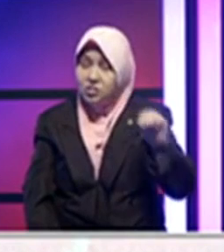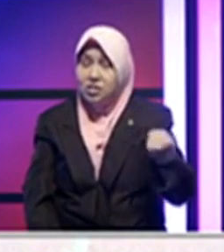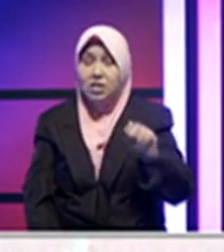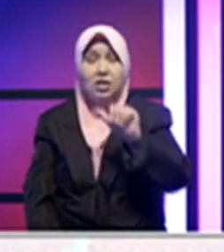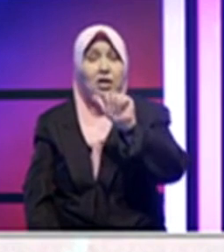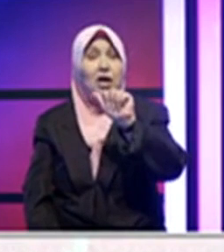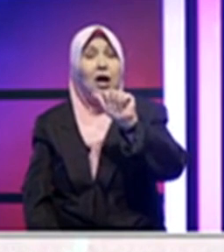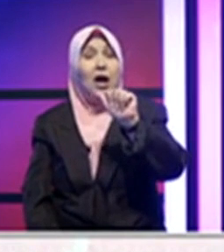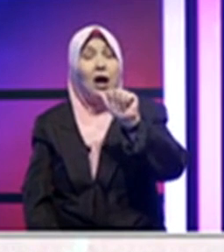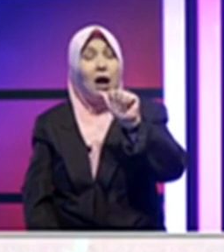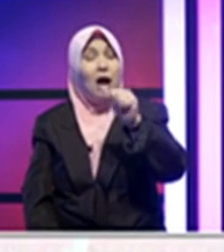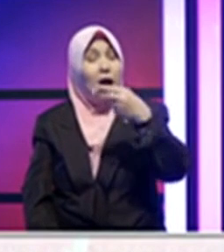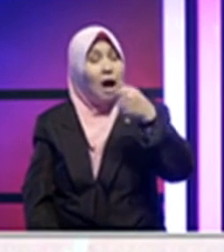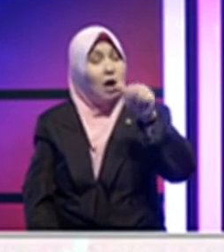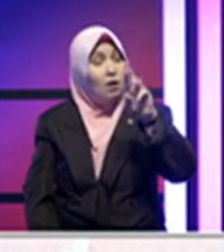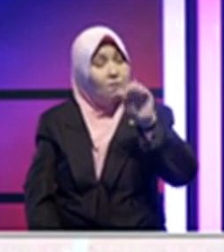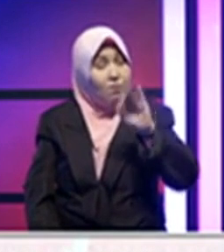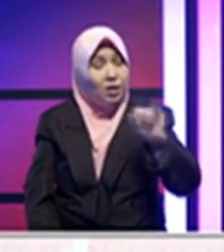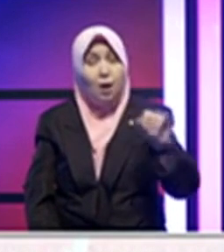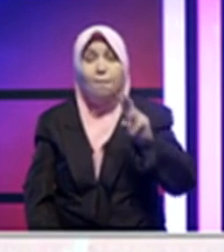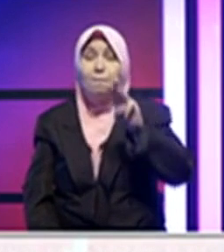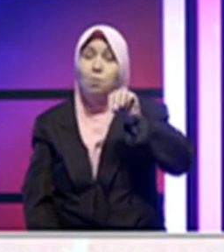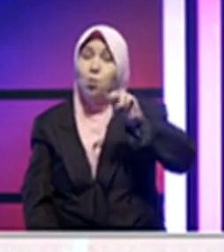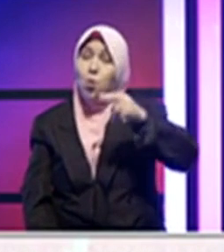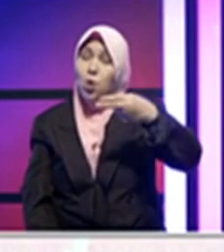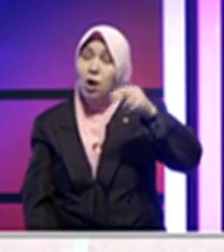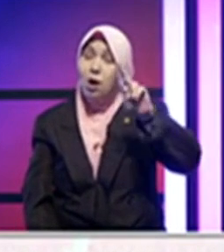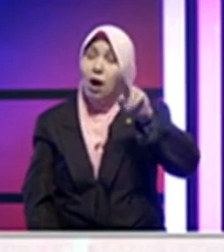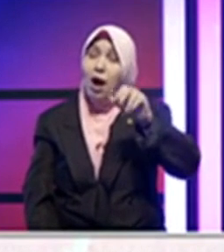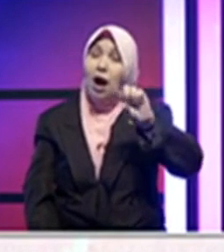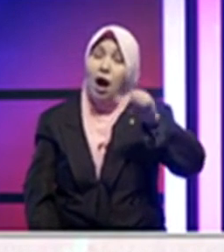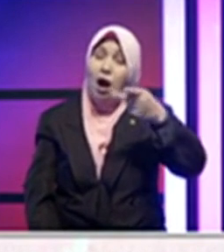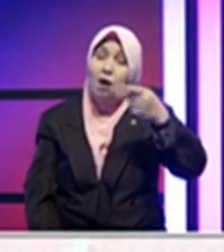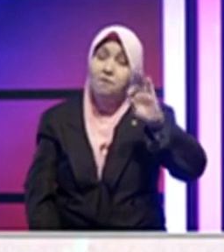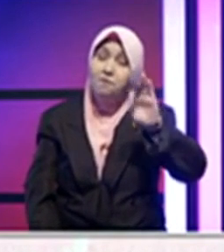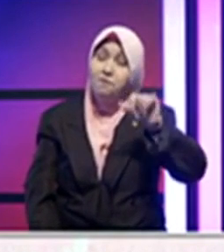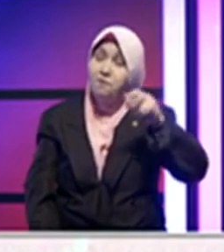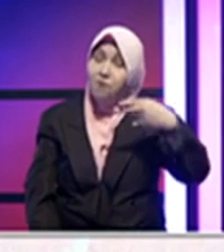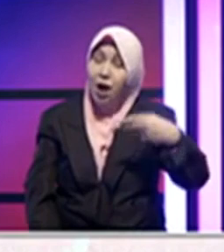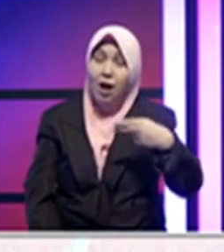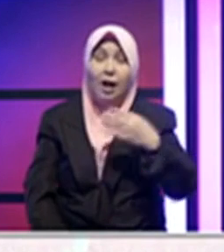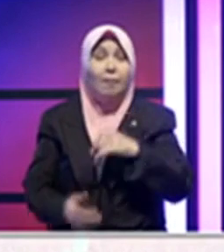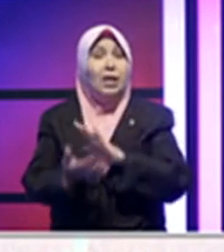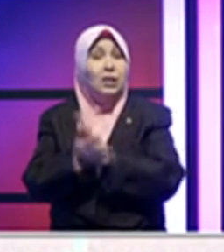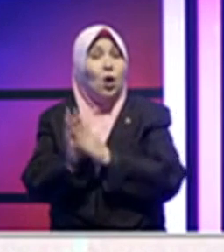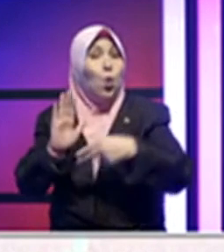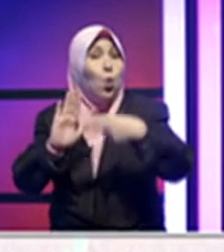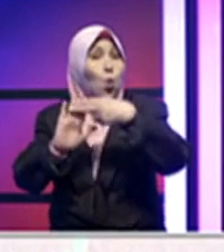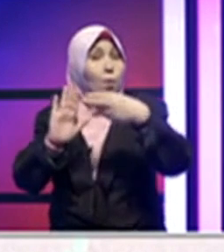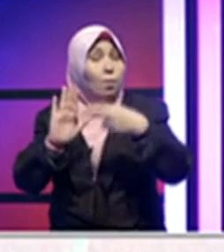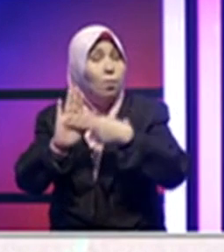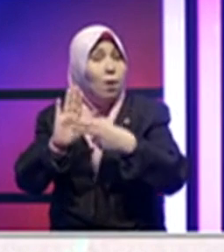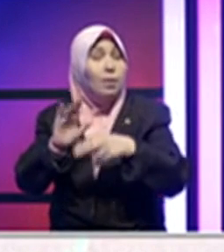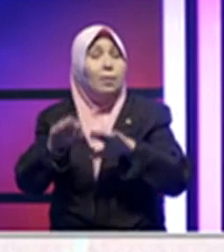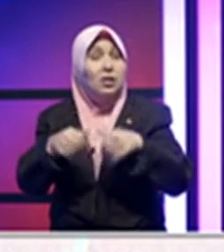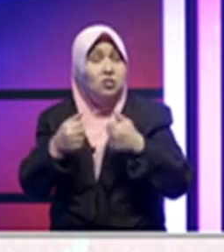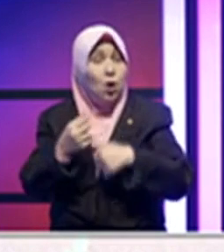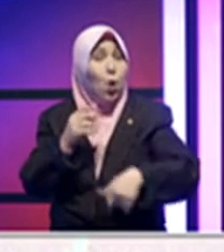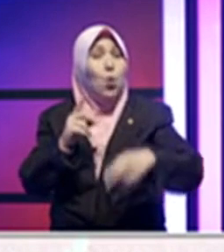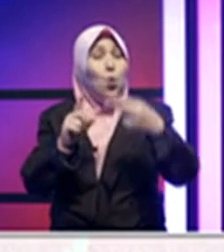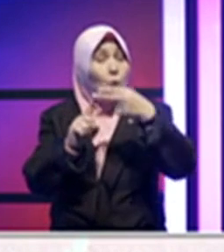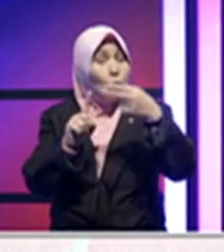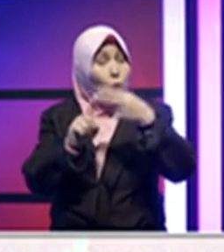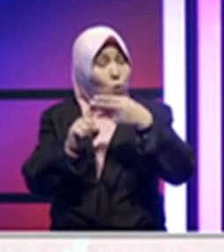mad lazim harfi mukhaffaf. Jadi hukum bacaan tersebut ialah mad lazim harfi bila huruf-huruf awal itu terdiri